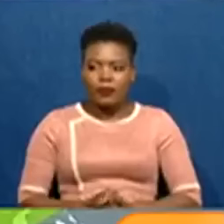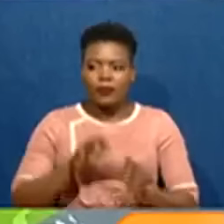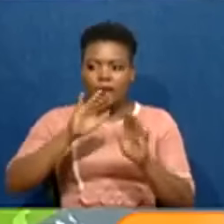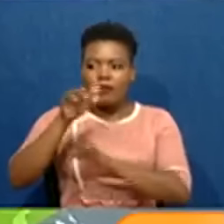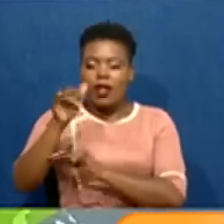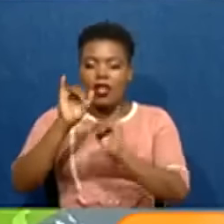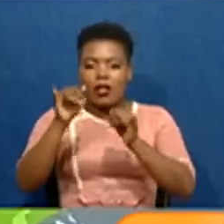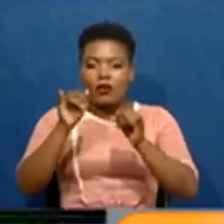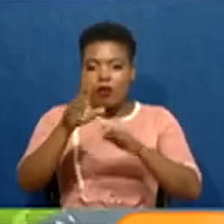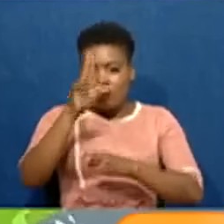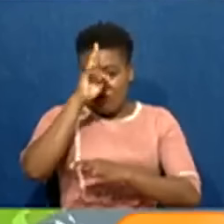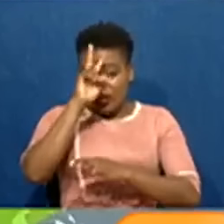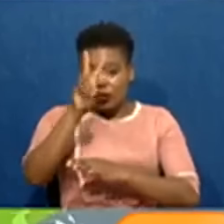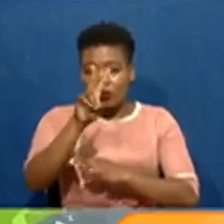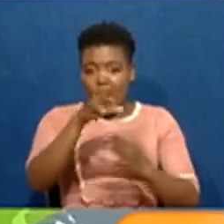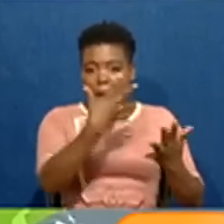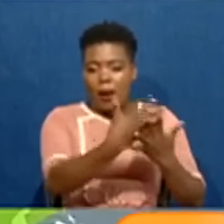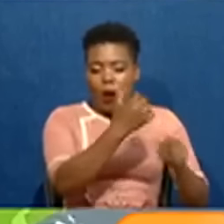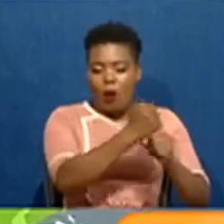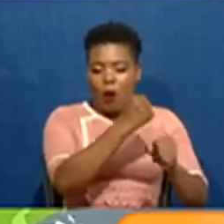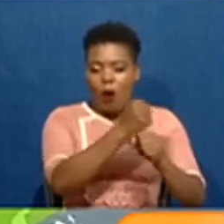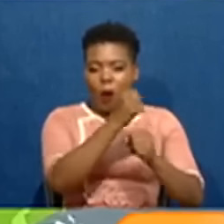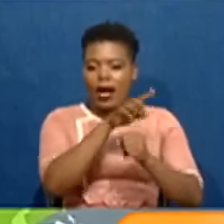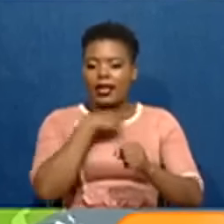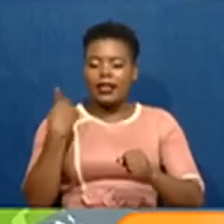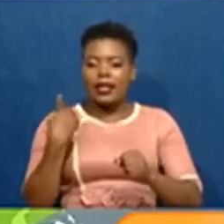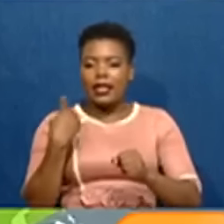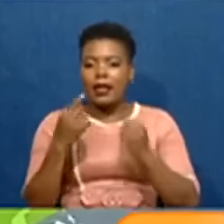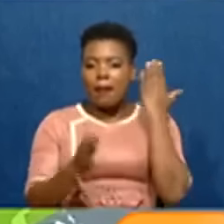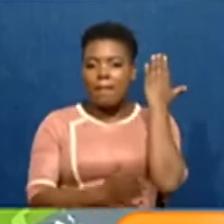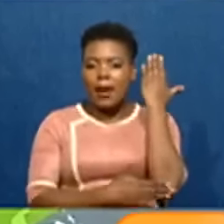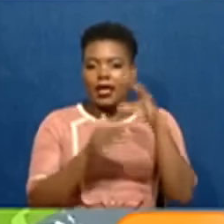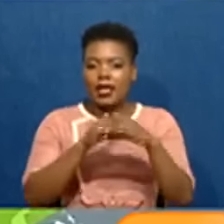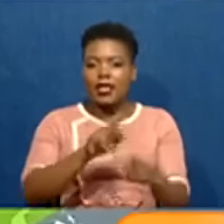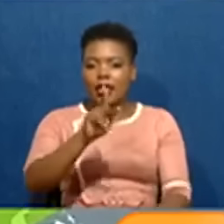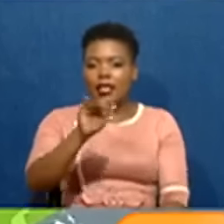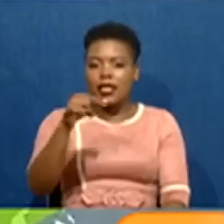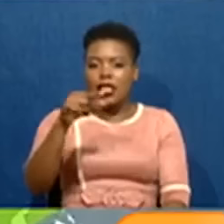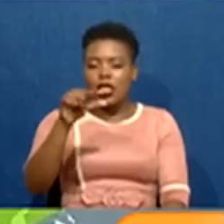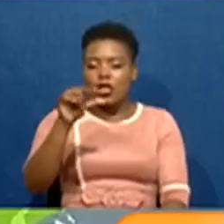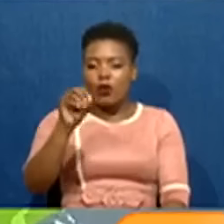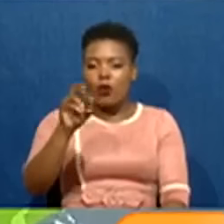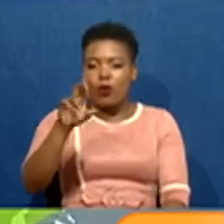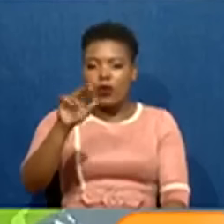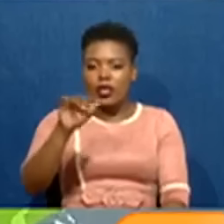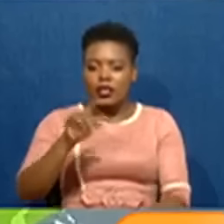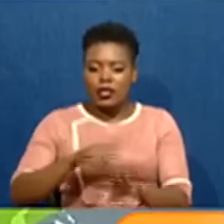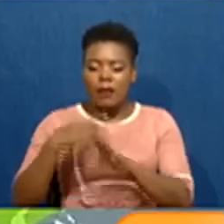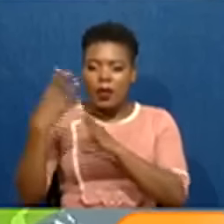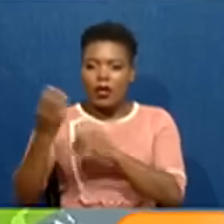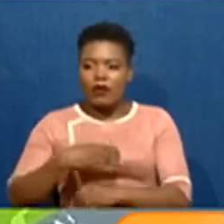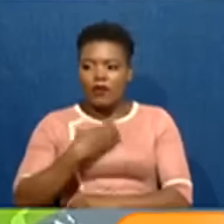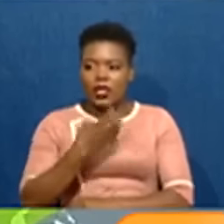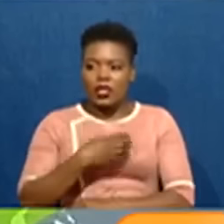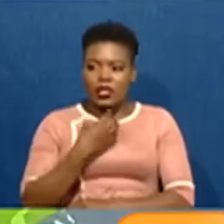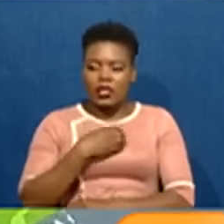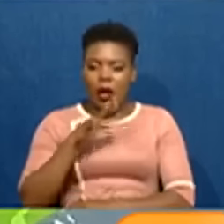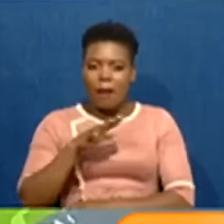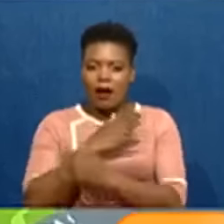Kwingineko, maafisa wawili wa magereza wameuwawa kinyama huko Kilgoris na wananchi walipozuru kijiji cha